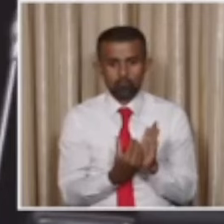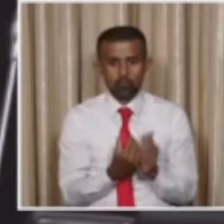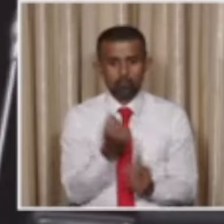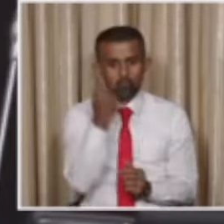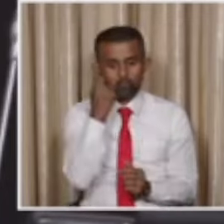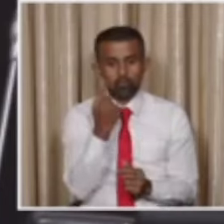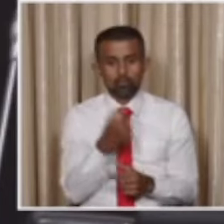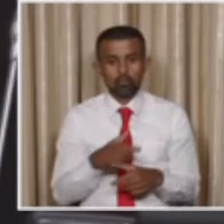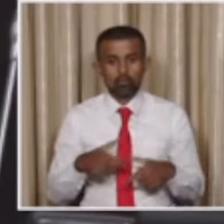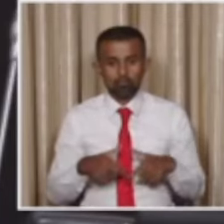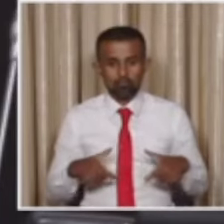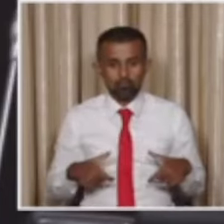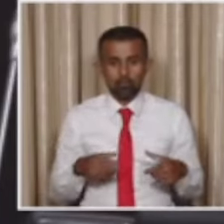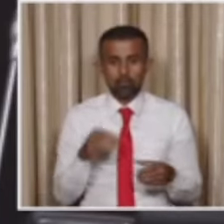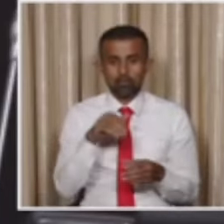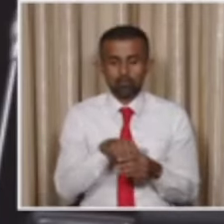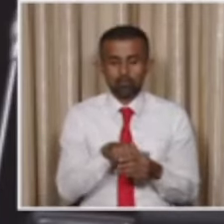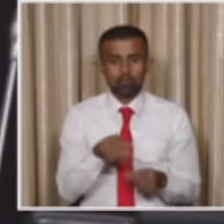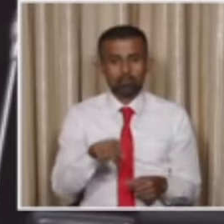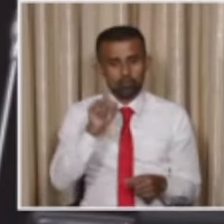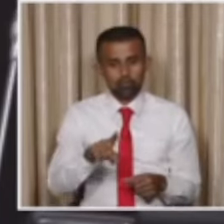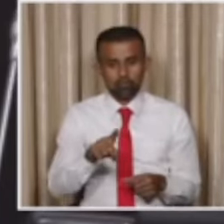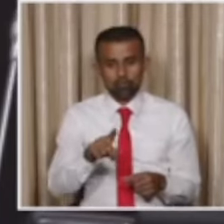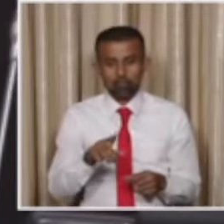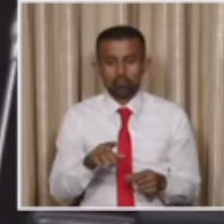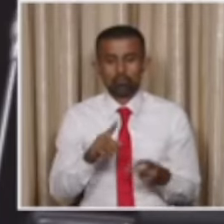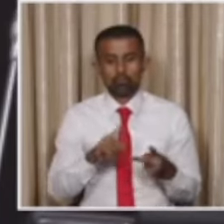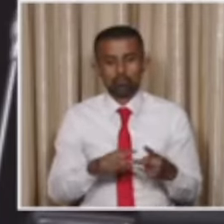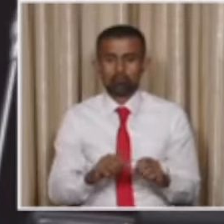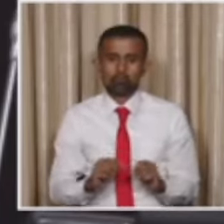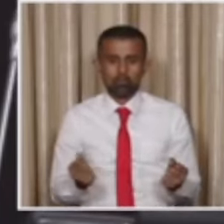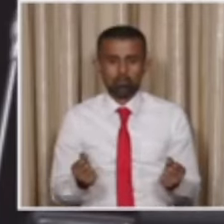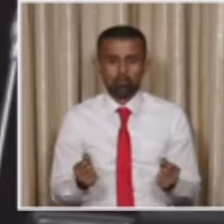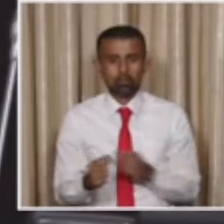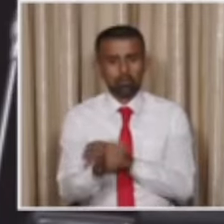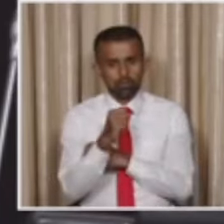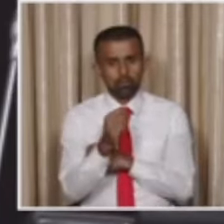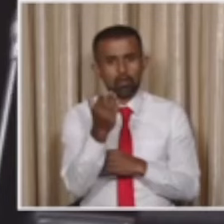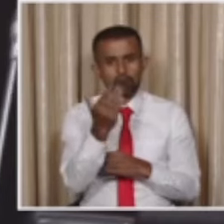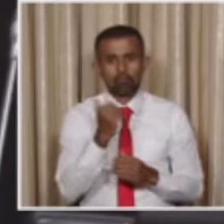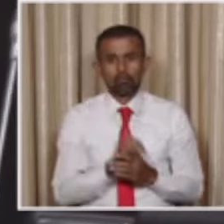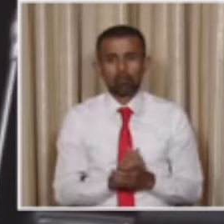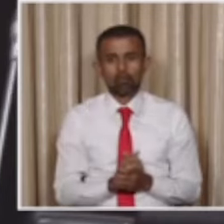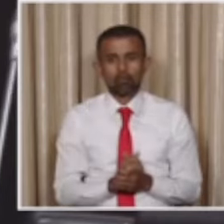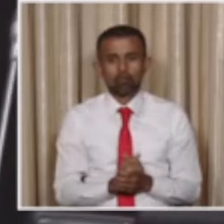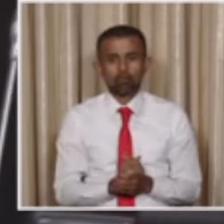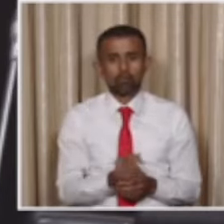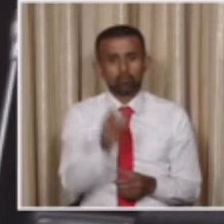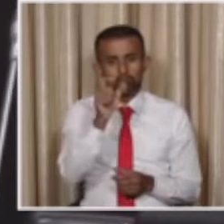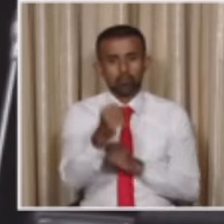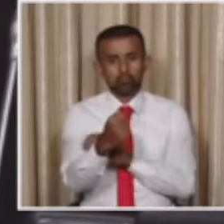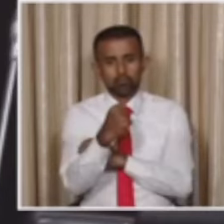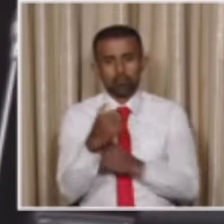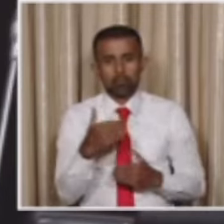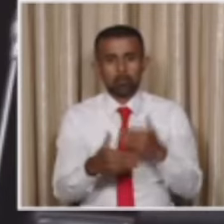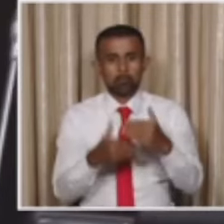යෝජනාවක් තනතුරකට ආවොත් එක්ක අනුමත කරන්න එක්ක අනුමත නොකරන්න. ඔබතුමාට ඒ බලය තියෙනවනේ. ඒත් ඔබතුමාලා ඒ බලය ක්‍රියාත්මක